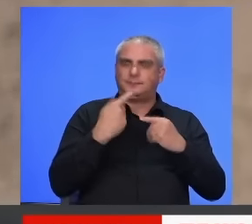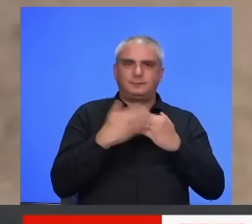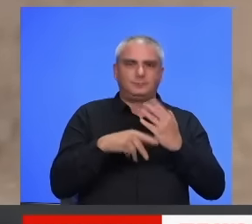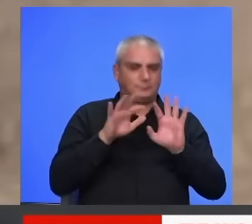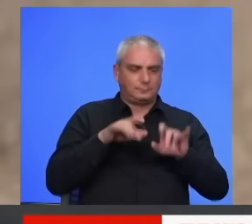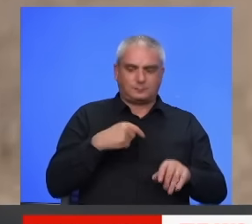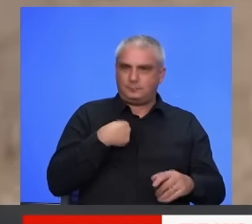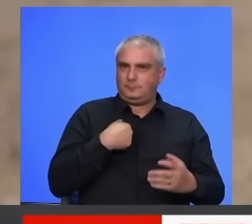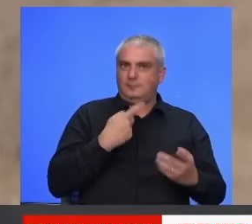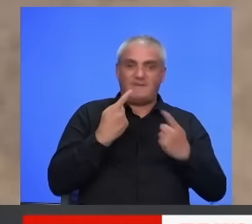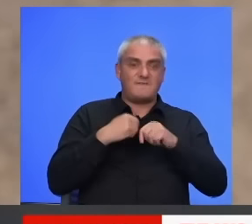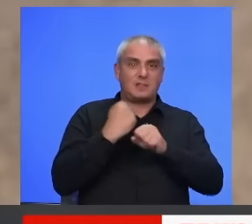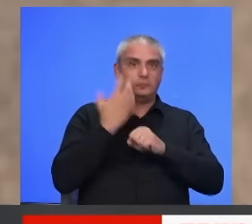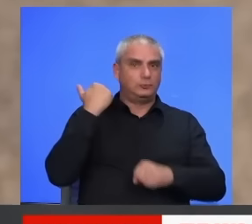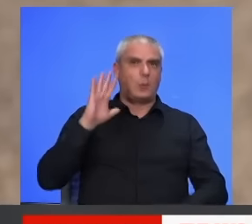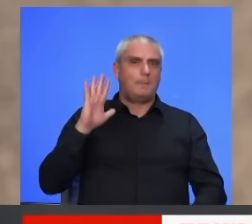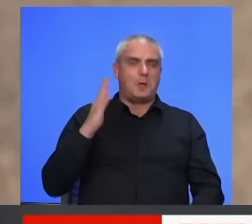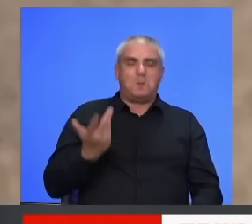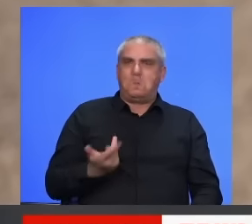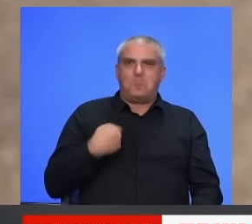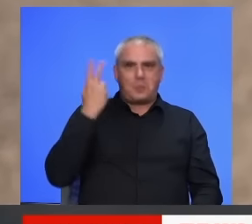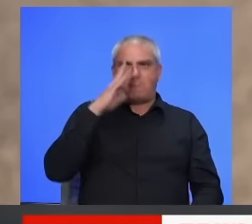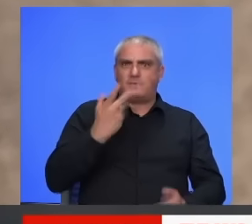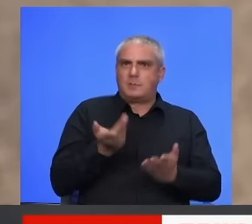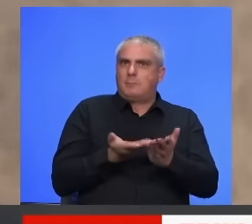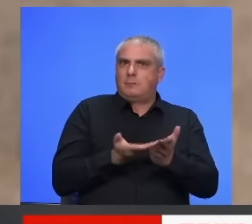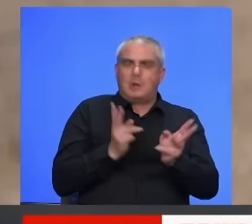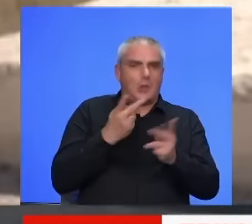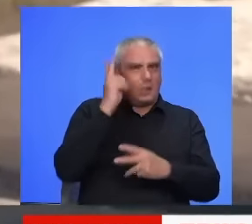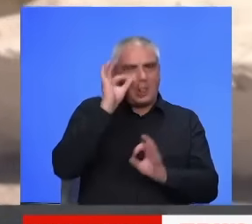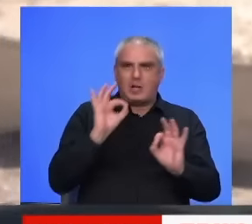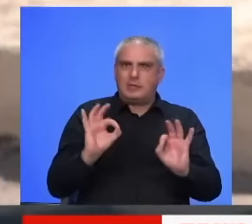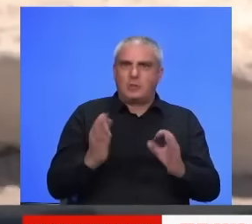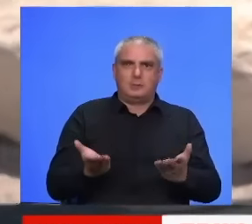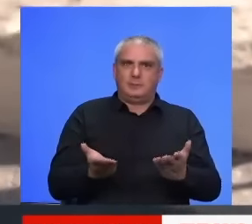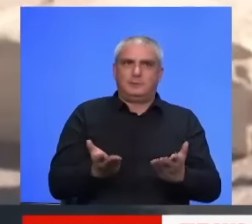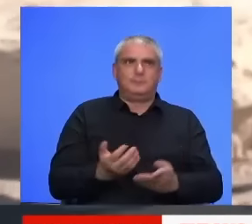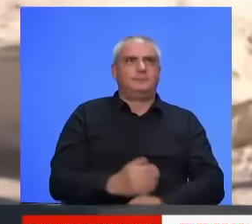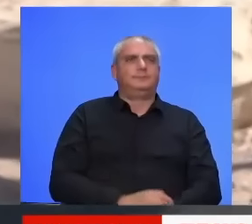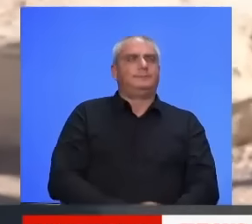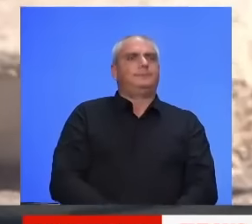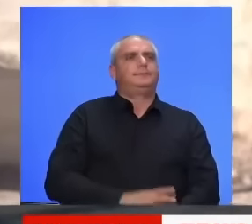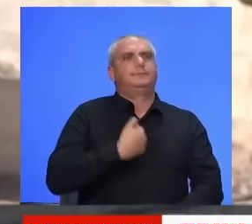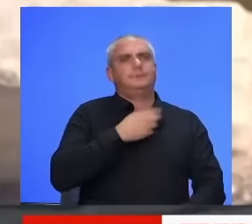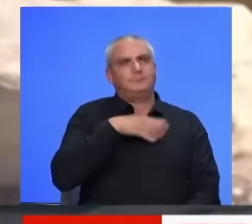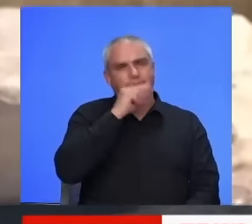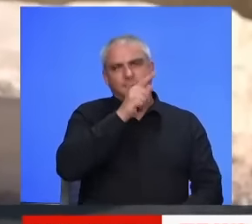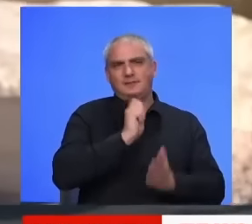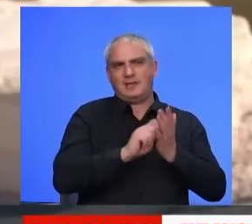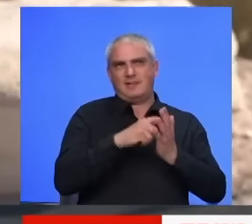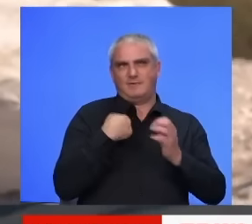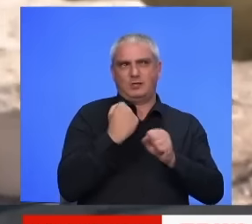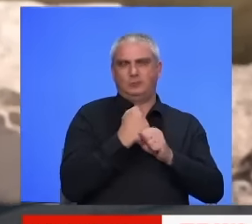הזה, מוועדה שהתקיימה במאי. אני אומרת, מה קורה פה? זה לא הגיוני. רציתי לדבר איתך על כתבה שאני עושה